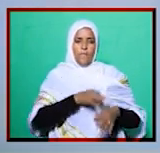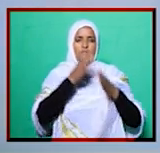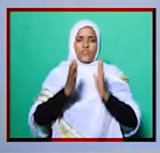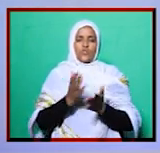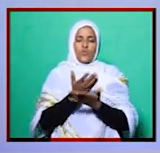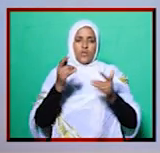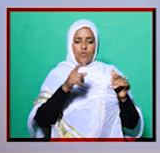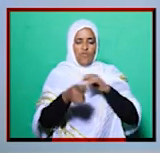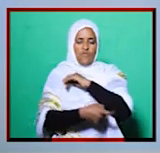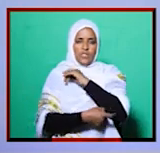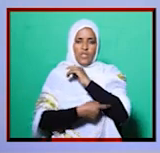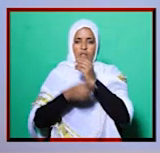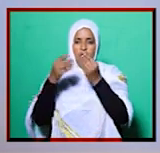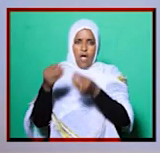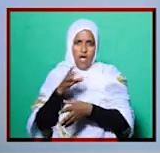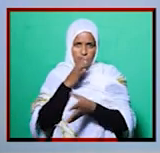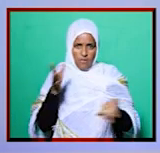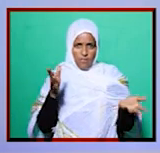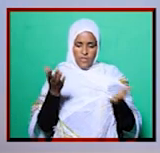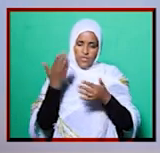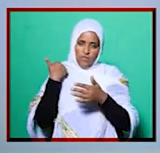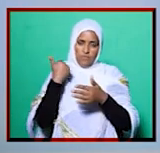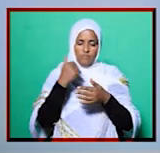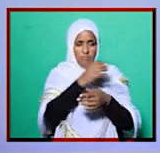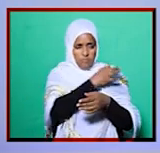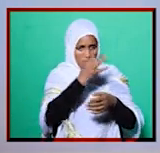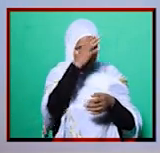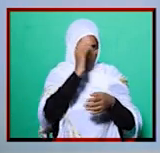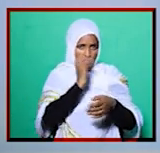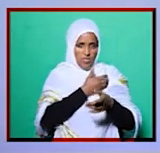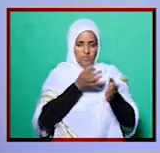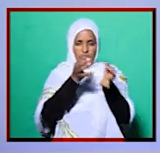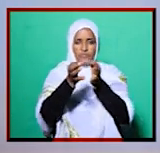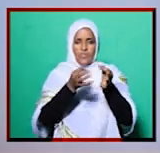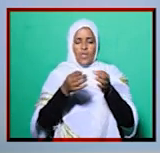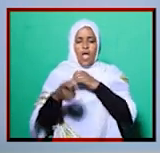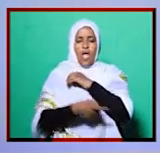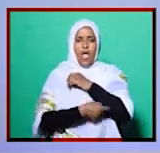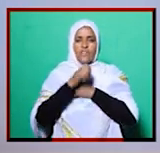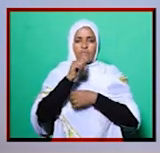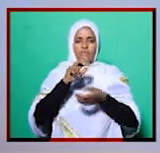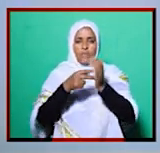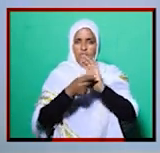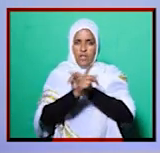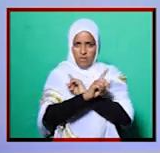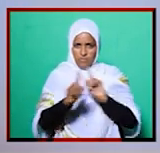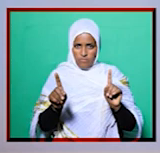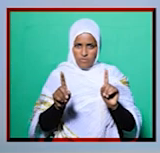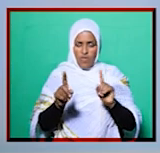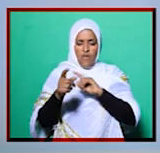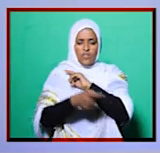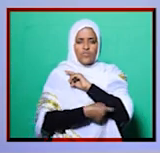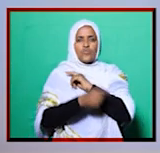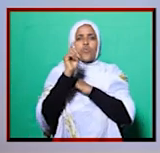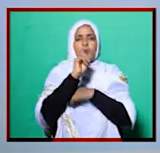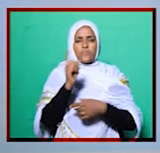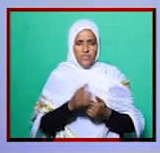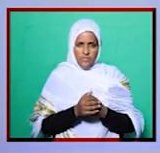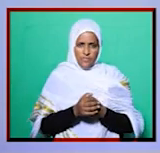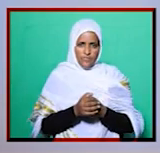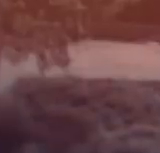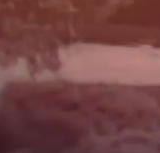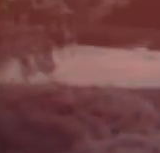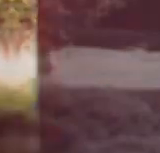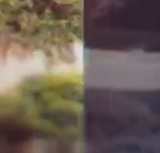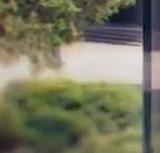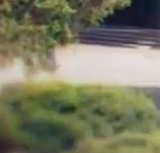መንፈሳዊ ነገር ደግሞ ፈተና እንደማያጣ ቅድም መጋቤ ሐዲስ በደም ገልጸውታል። አትፈተንም ማለት አይደለም ቤተ ክርስቲያን። ፈተናዋ